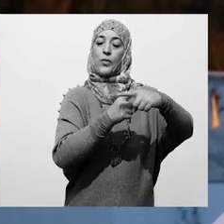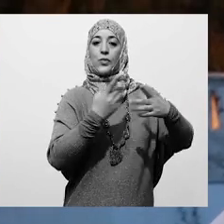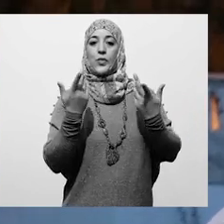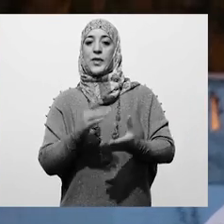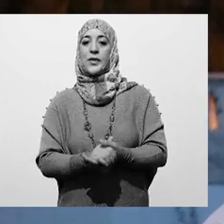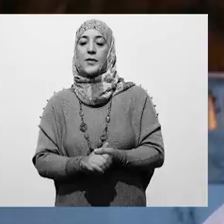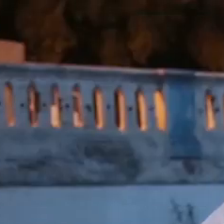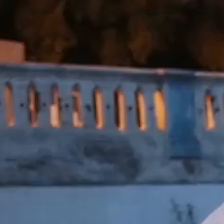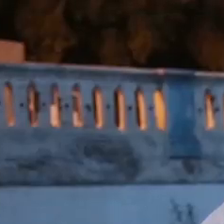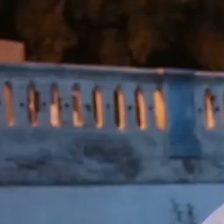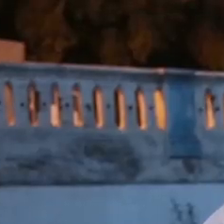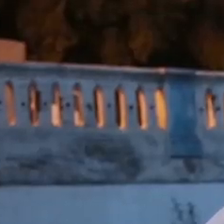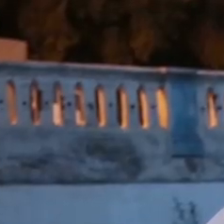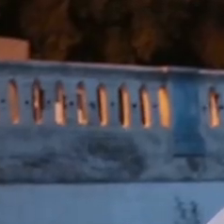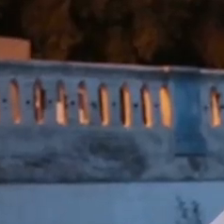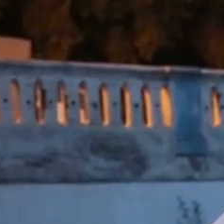résultats de l'enquête.